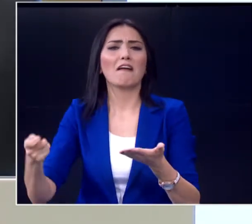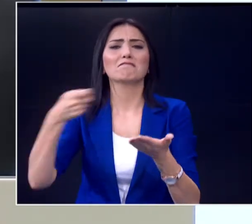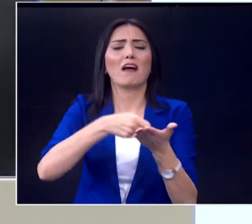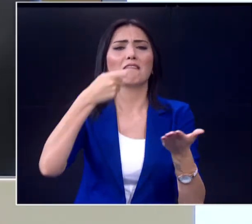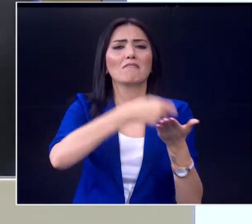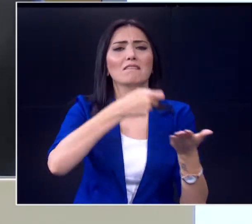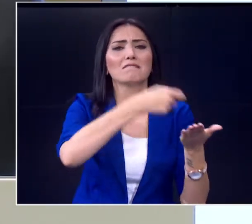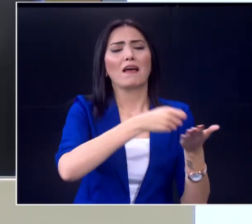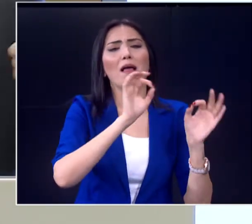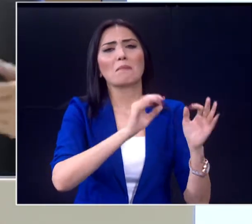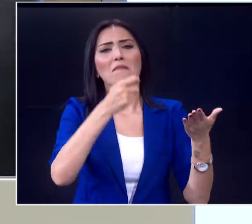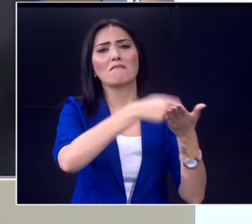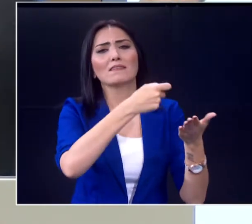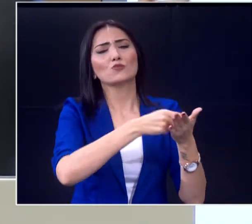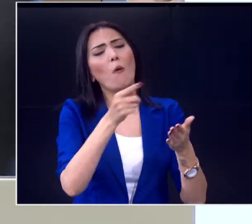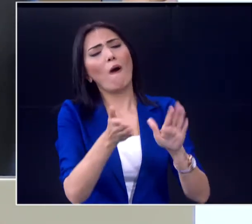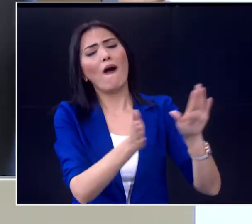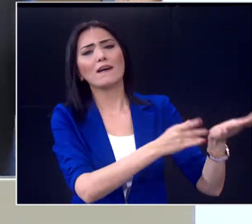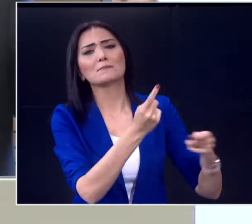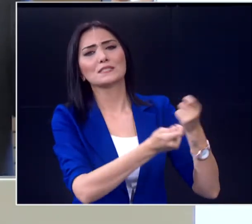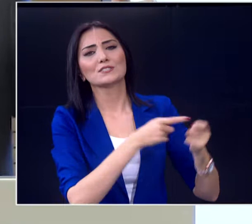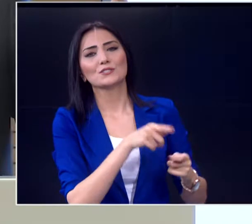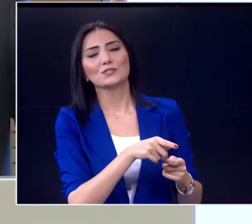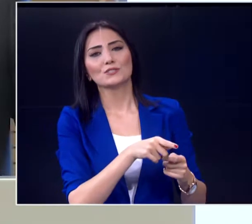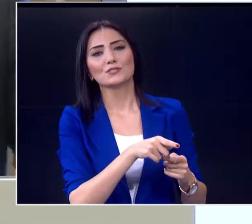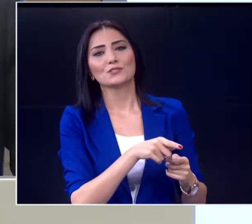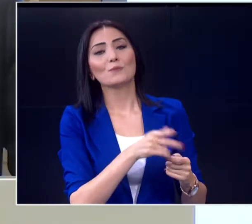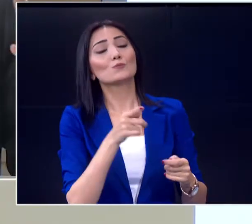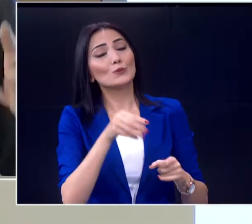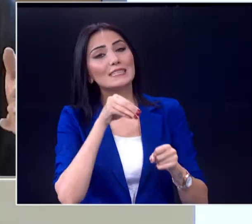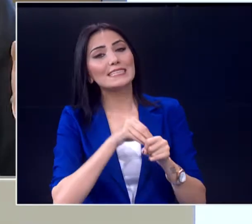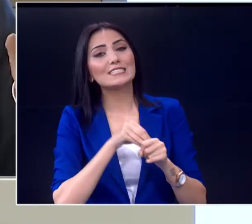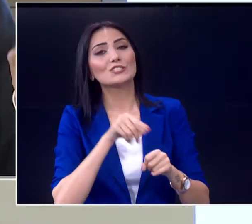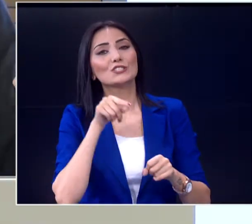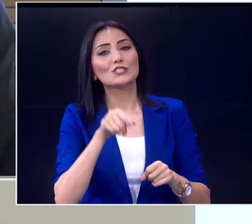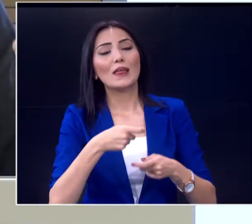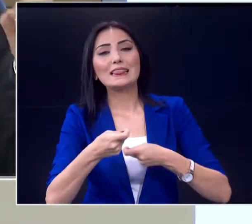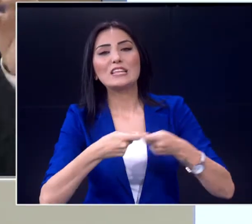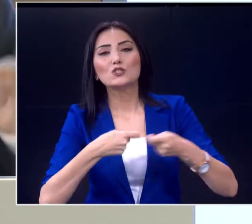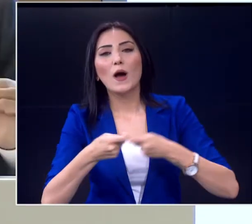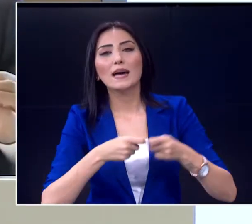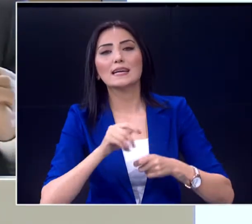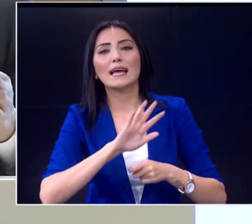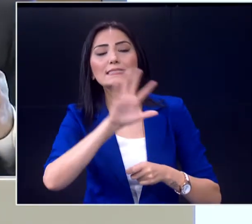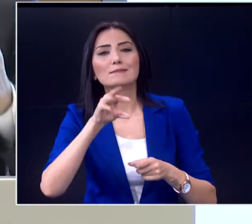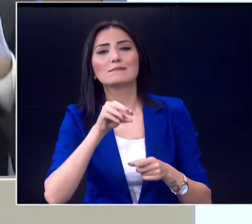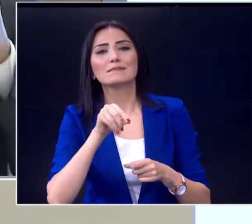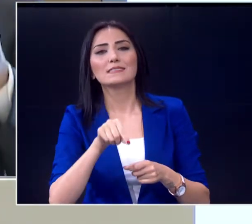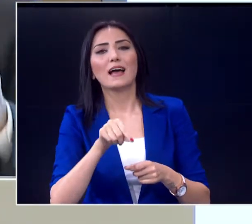vereceksin. Ver babam ver, vereceksin. O hayır işi. Onun için bu işin, ticaretin erbabı